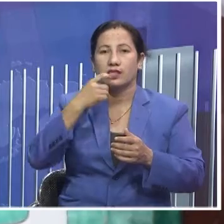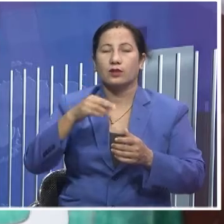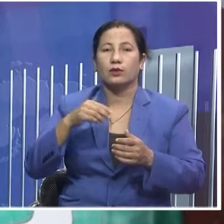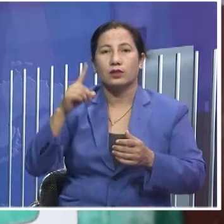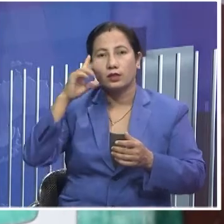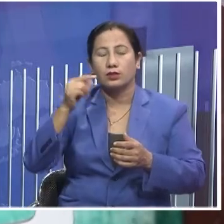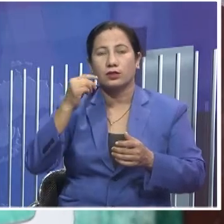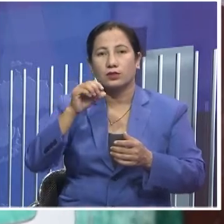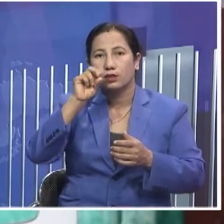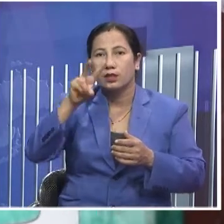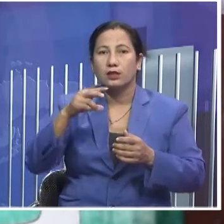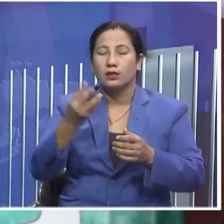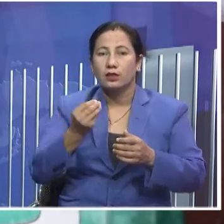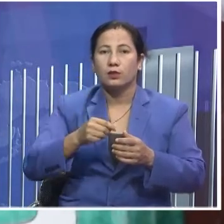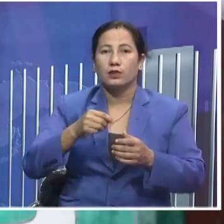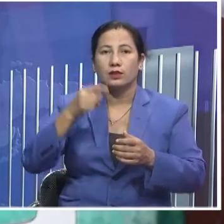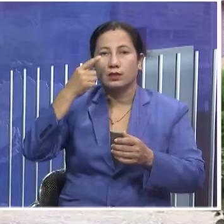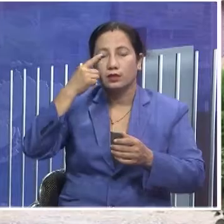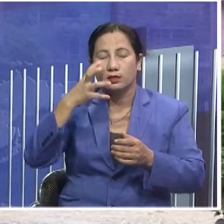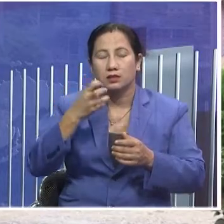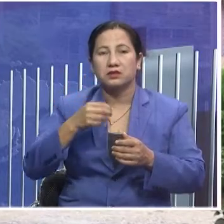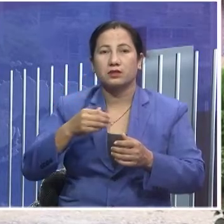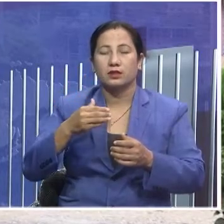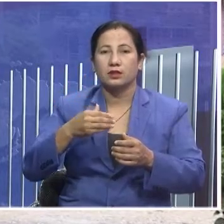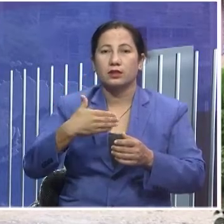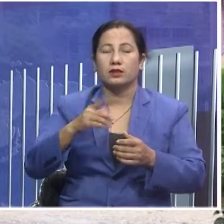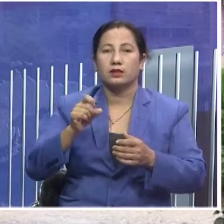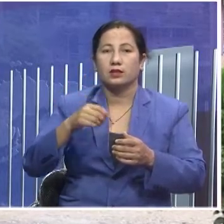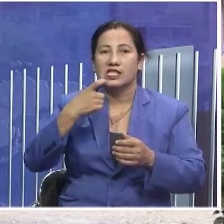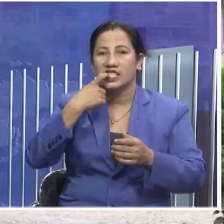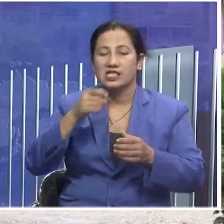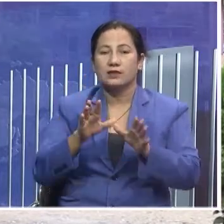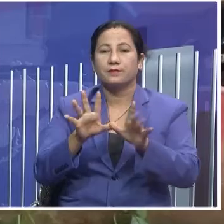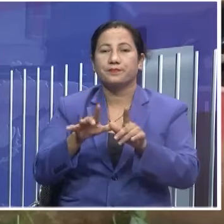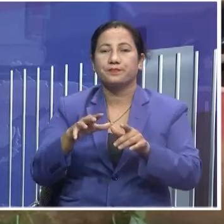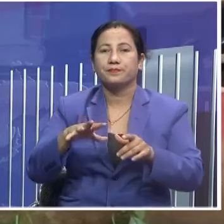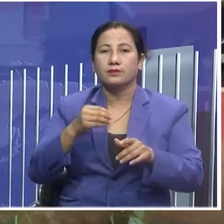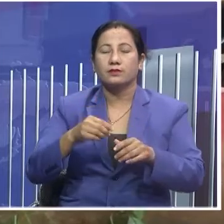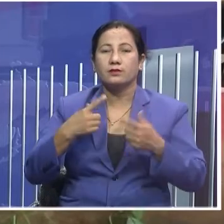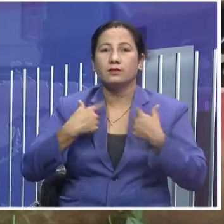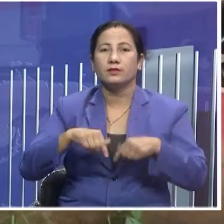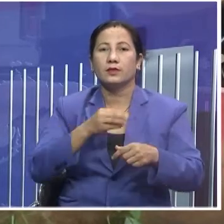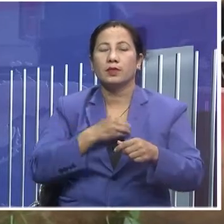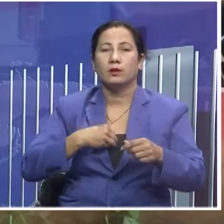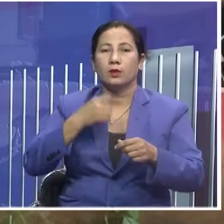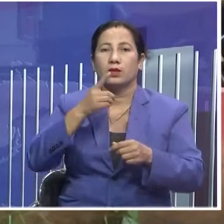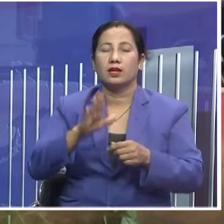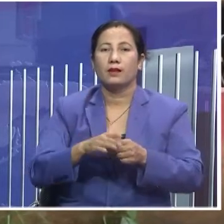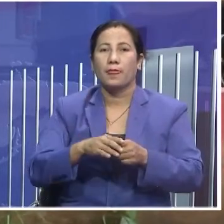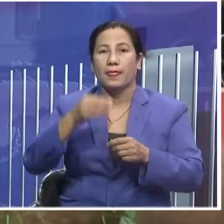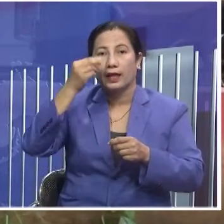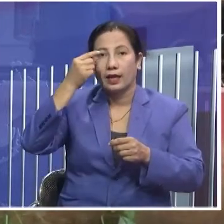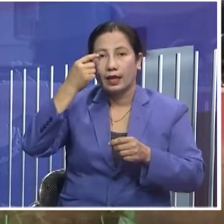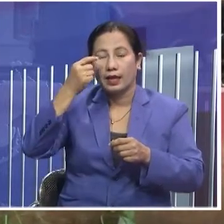ज्योति कम हुँदै जाने र खासै नदुख्ने लक्षण पाइएमा सेतो पुतलीको संक्रमण हुन सक्ने स्वास्थ्य कर्मीहरूको भनाइ छ।